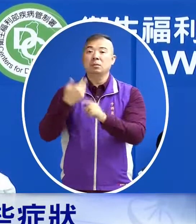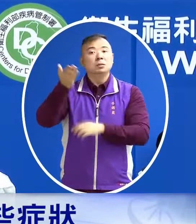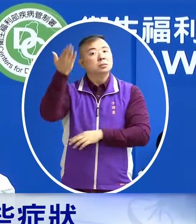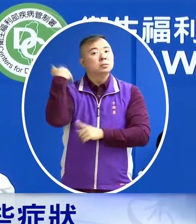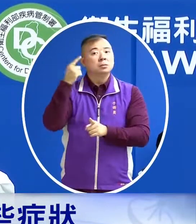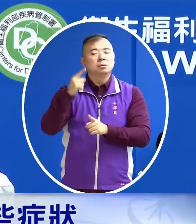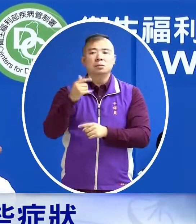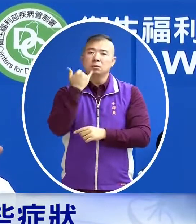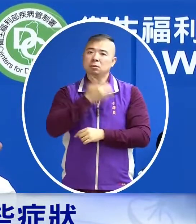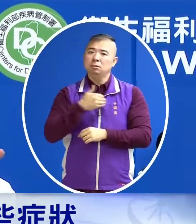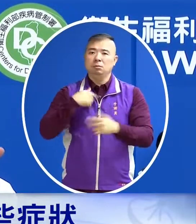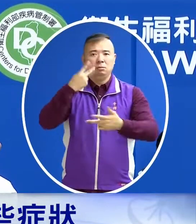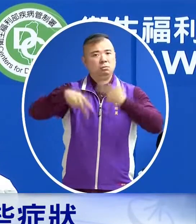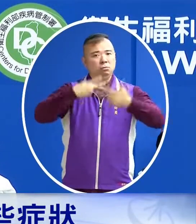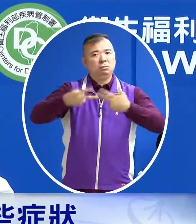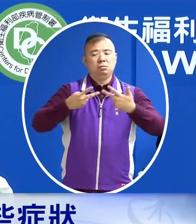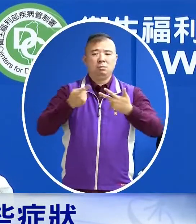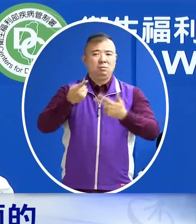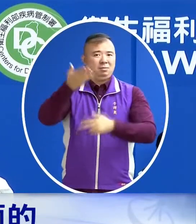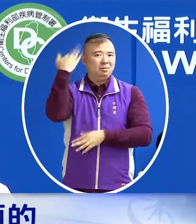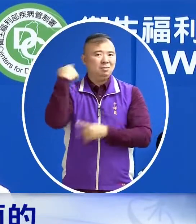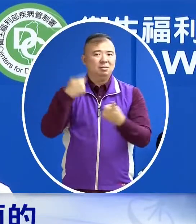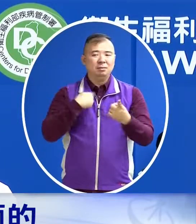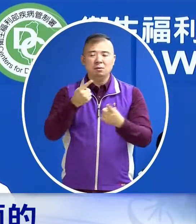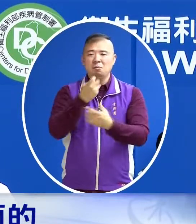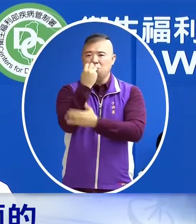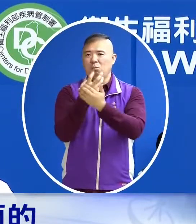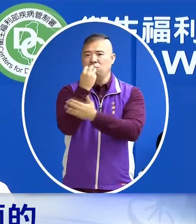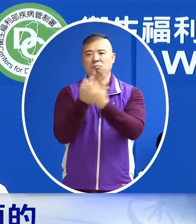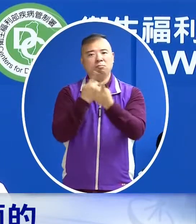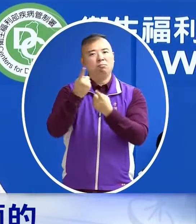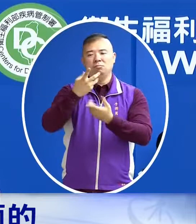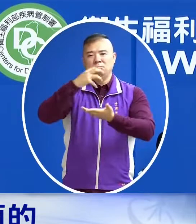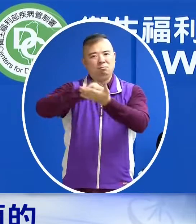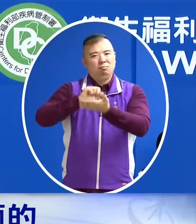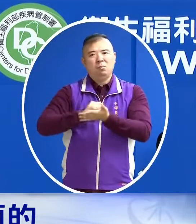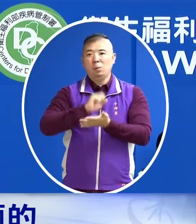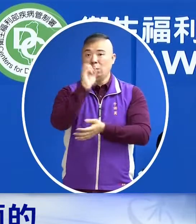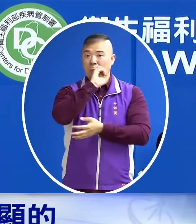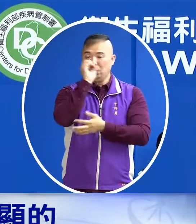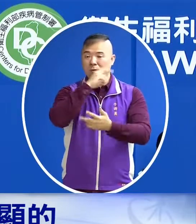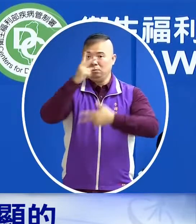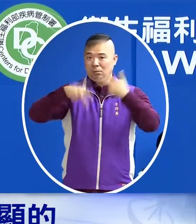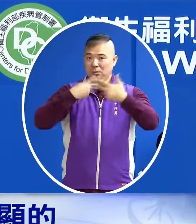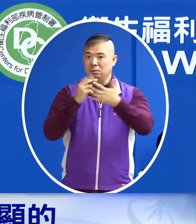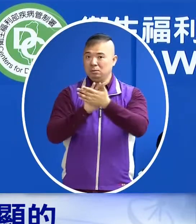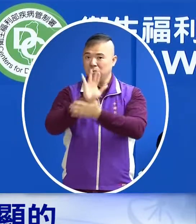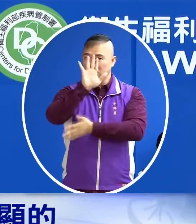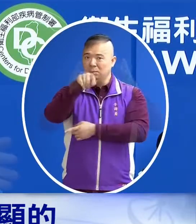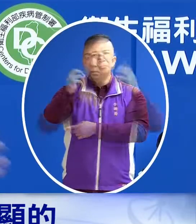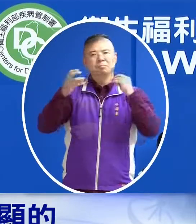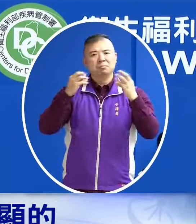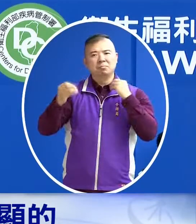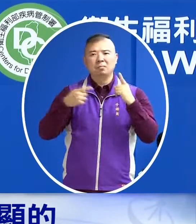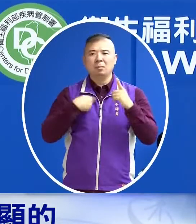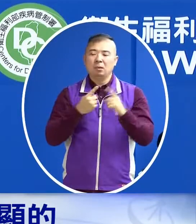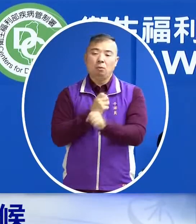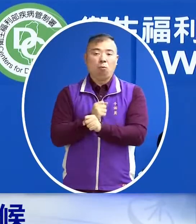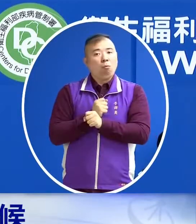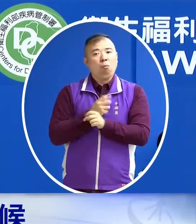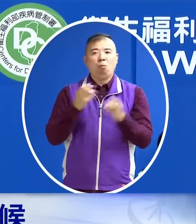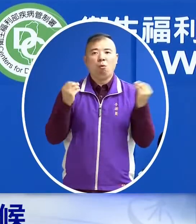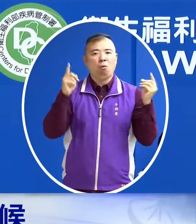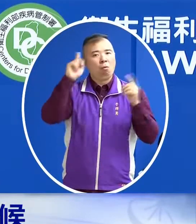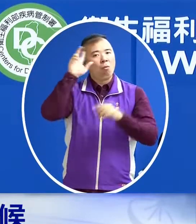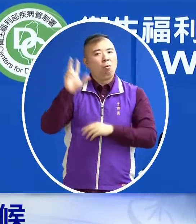时候，14天前可能这些症状是没有被列到里面的。好，那14天之后可能相关是明显的。出来